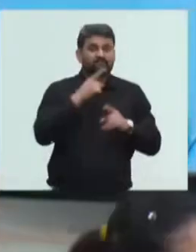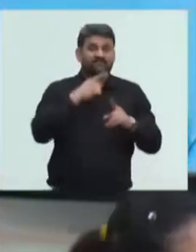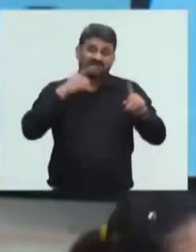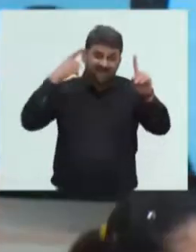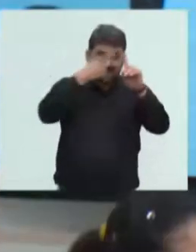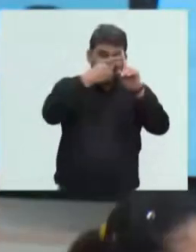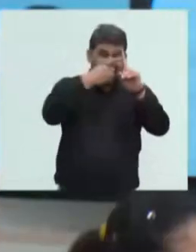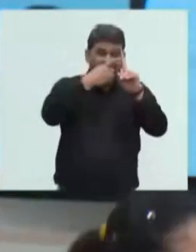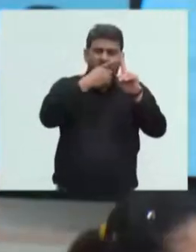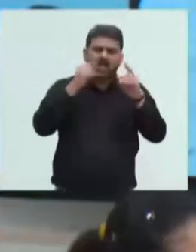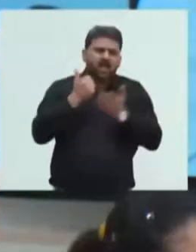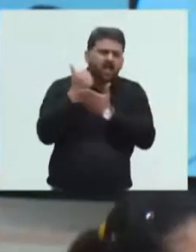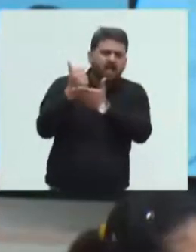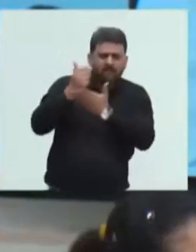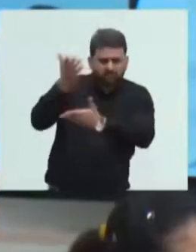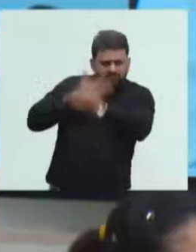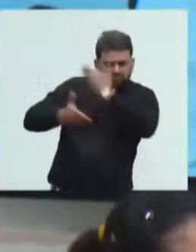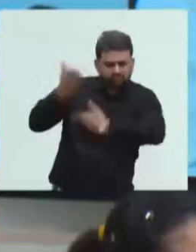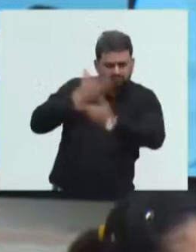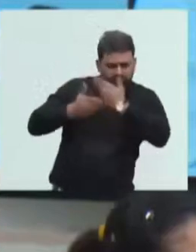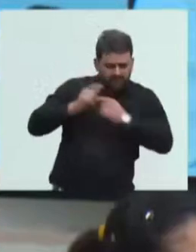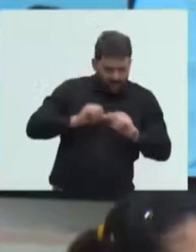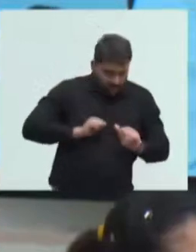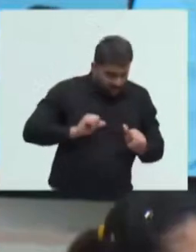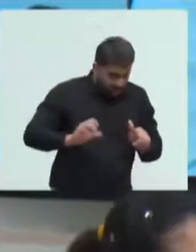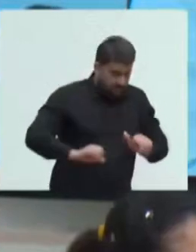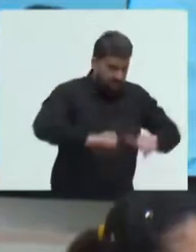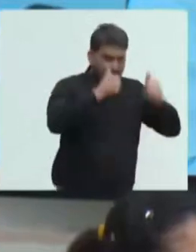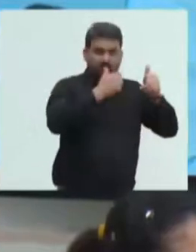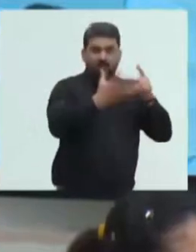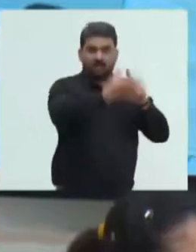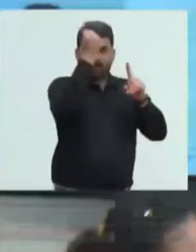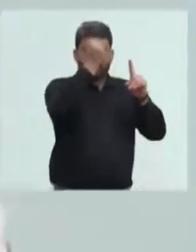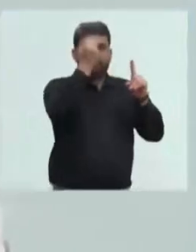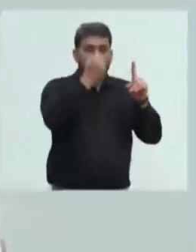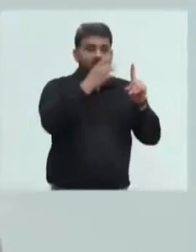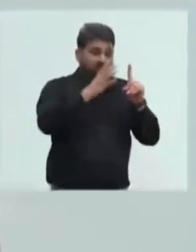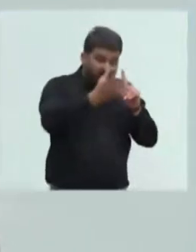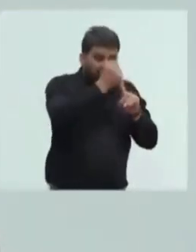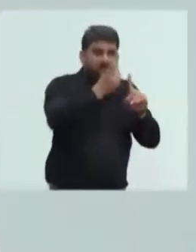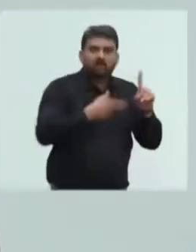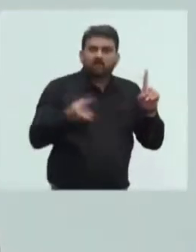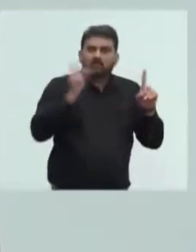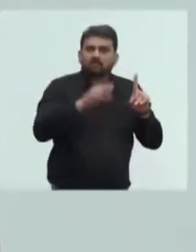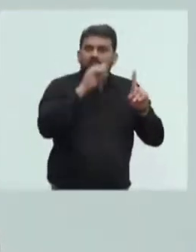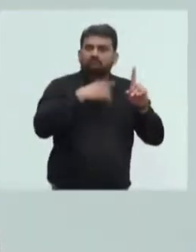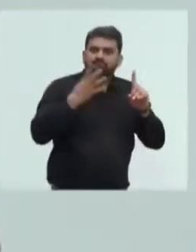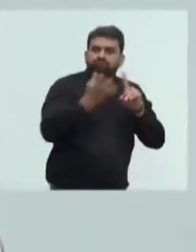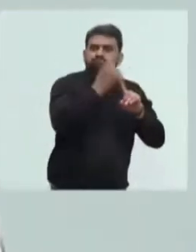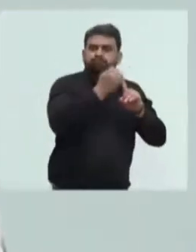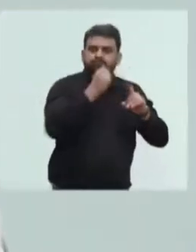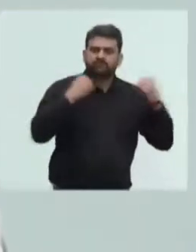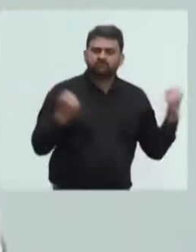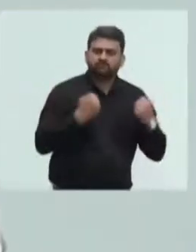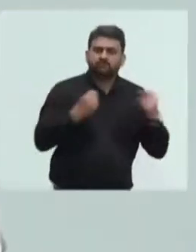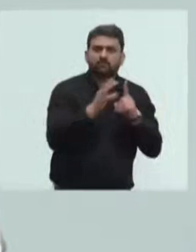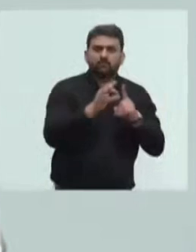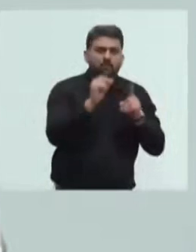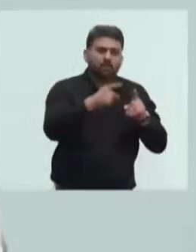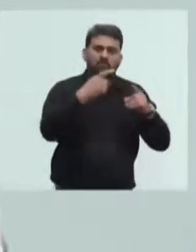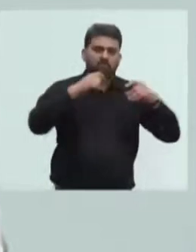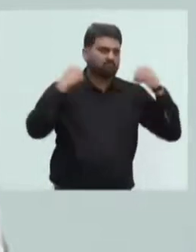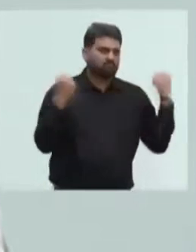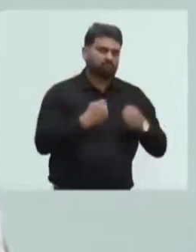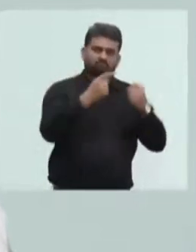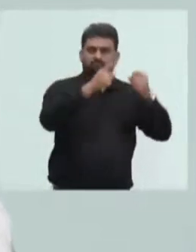में बहुत अपने एक बात है पहुंचने के बाद टिके रहना यह मैं समझता हूं आपके गजब की ताकत है